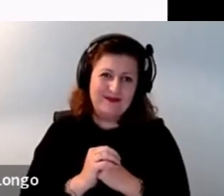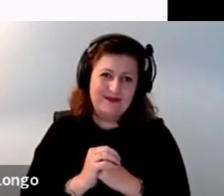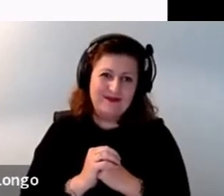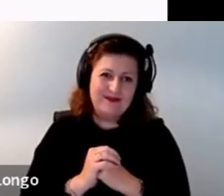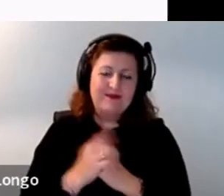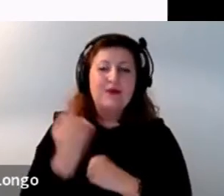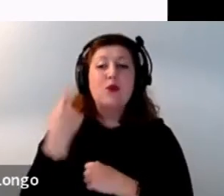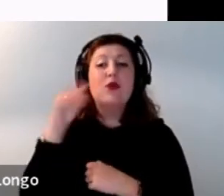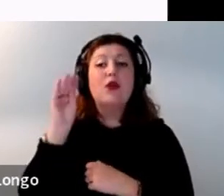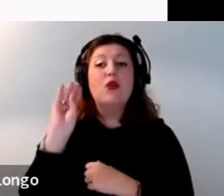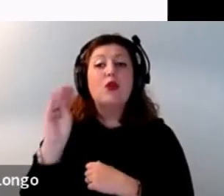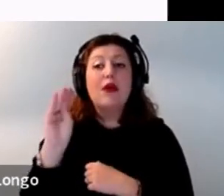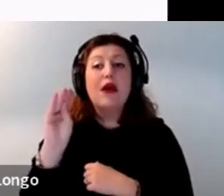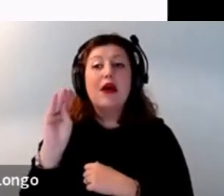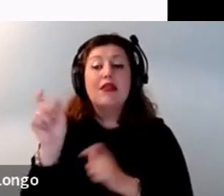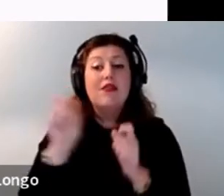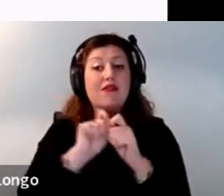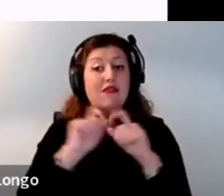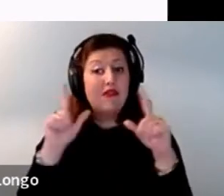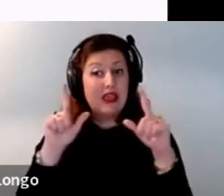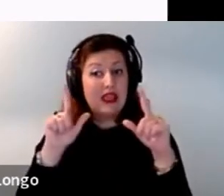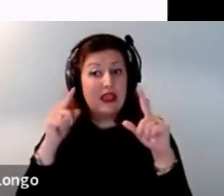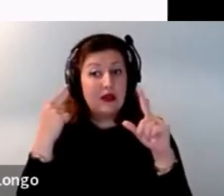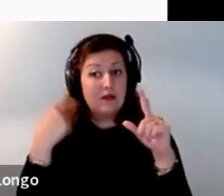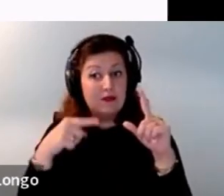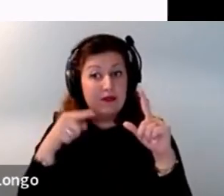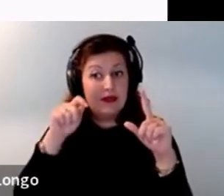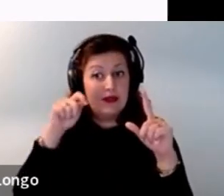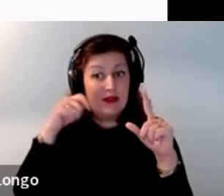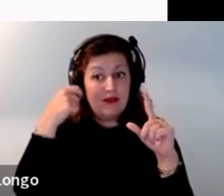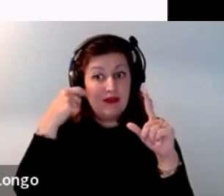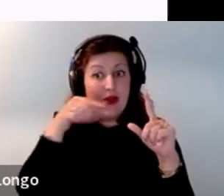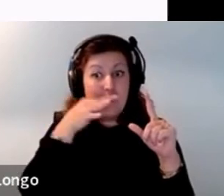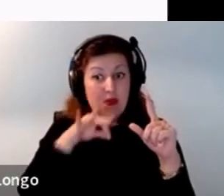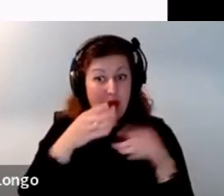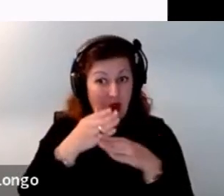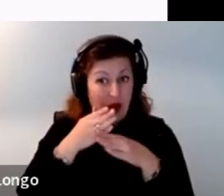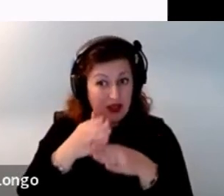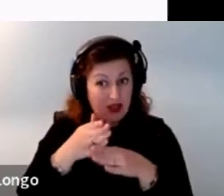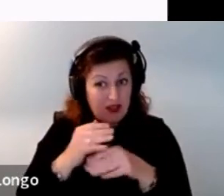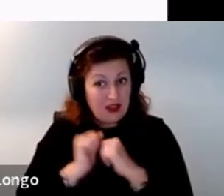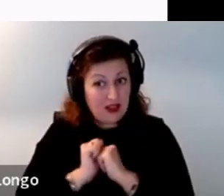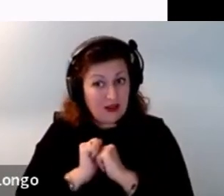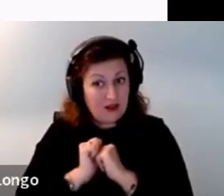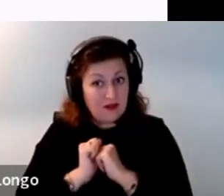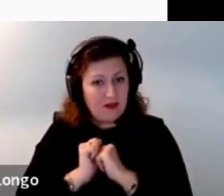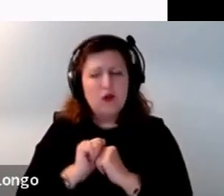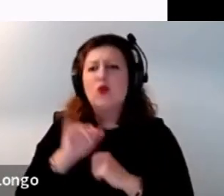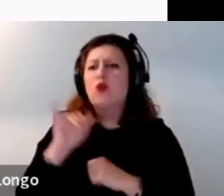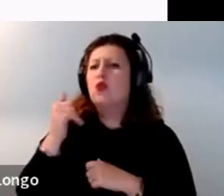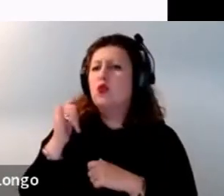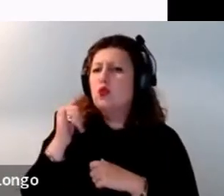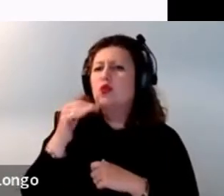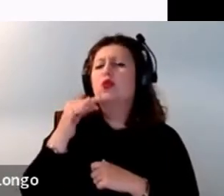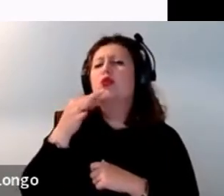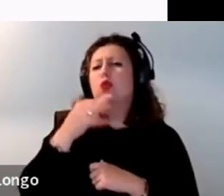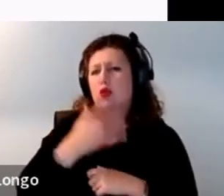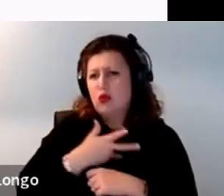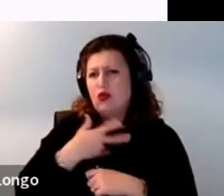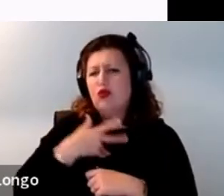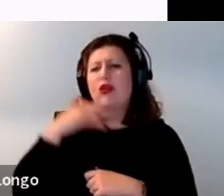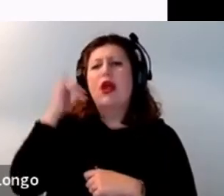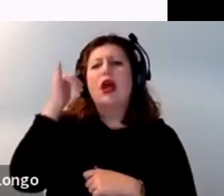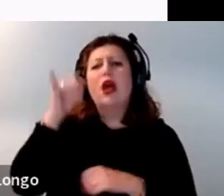Una domanda, se il video si può condividere? Sì, io l'ho trovato su YouTube,